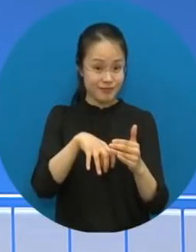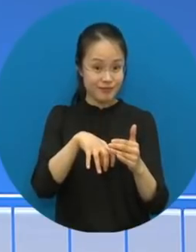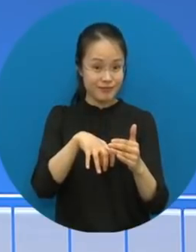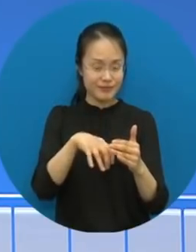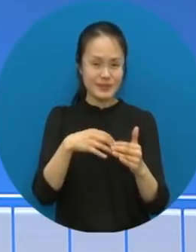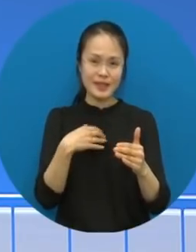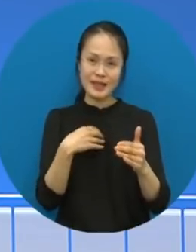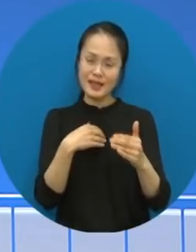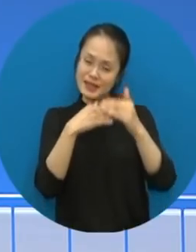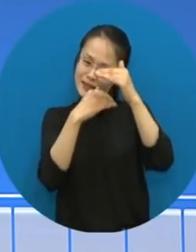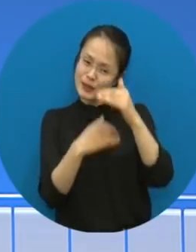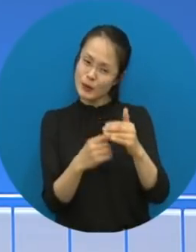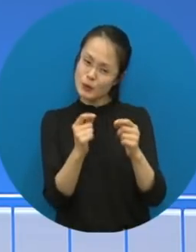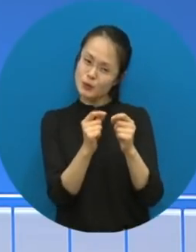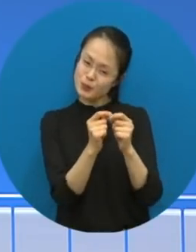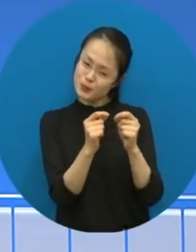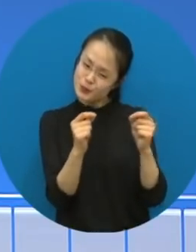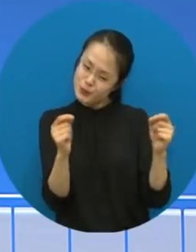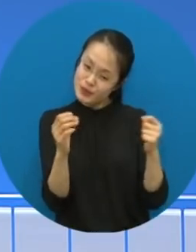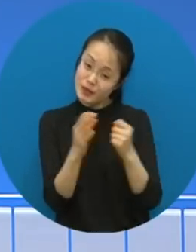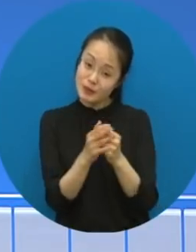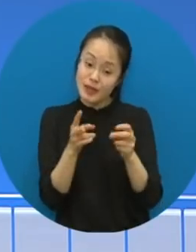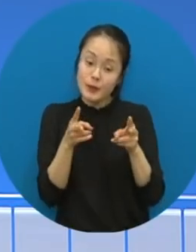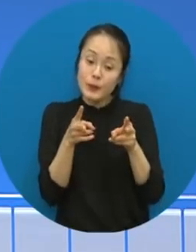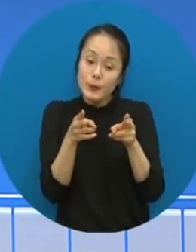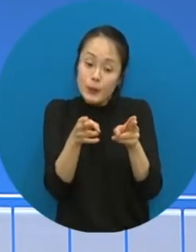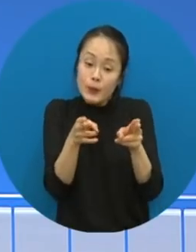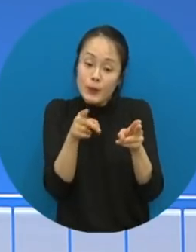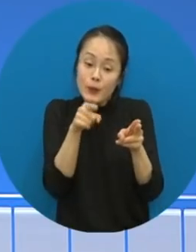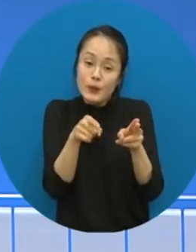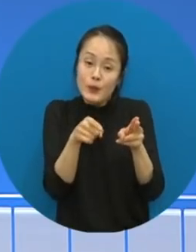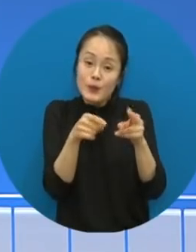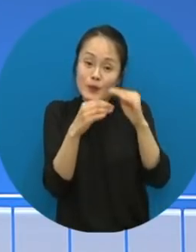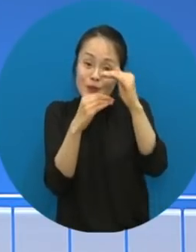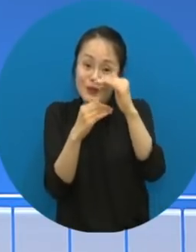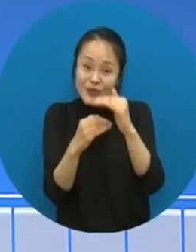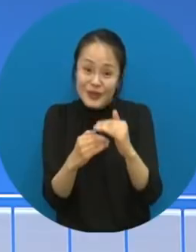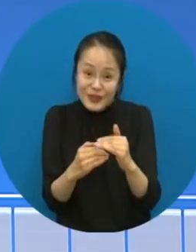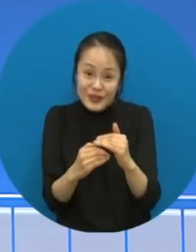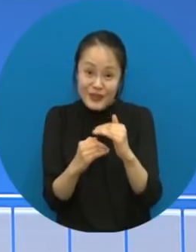중간을 생략하고 한 귀절이 있습니다. 그럴 줄 몰랐죠.